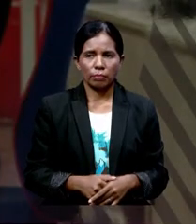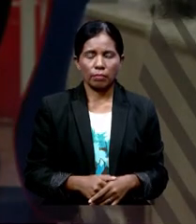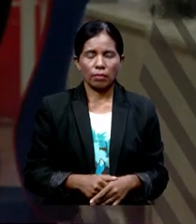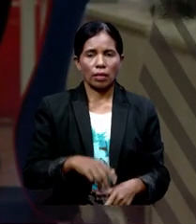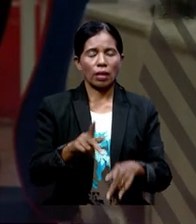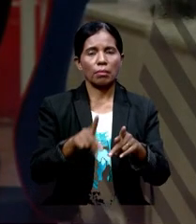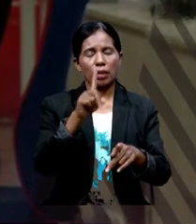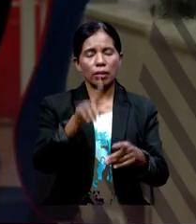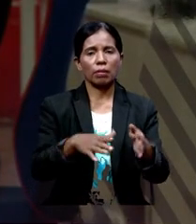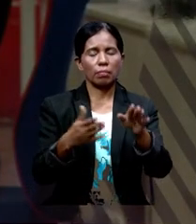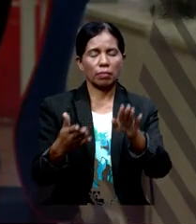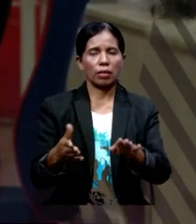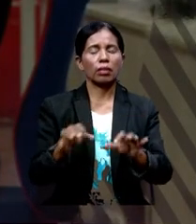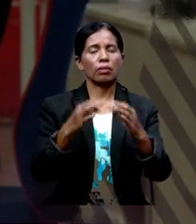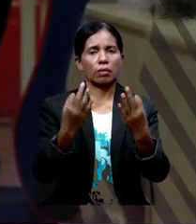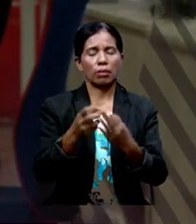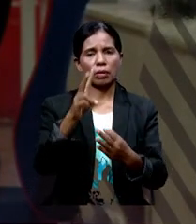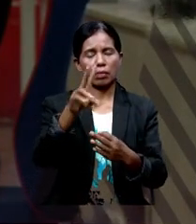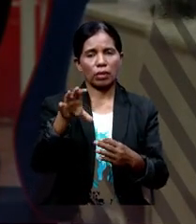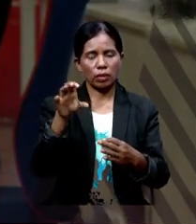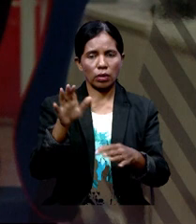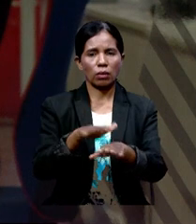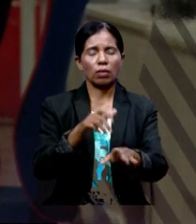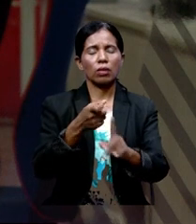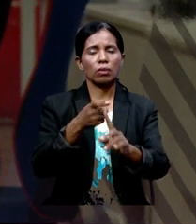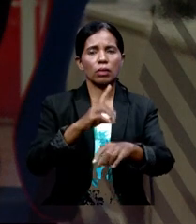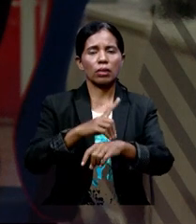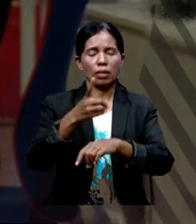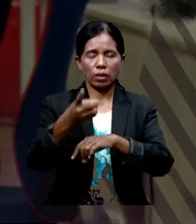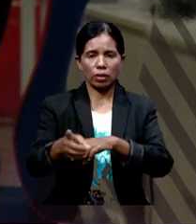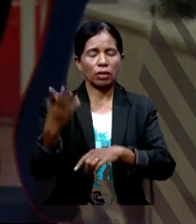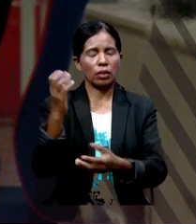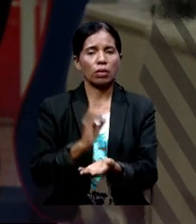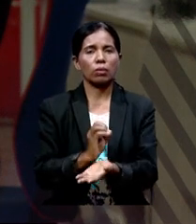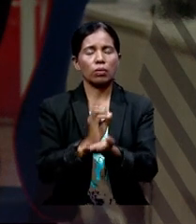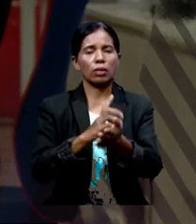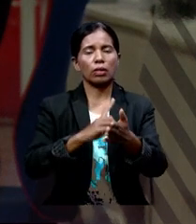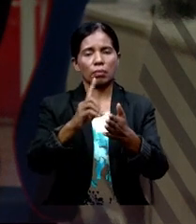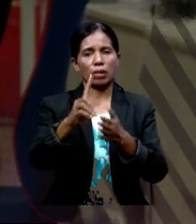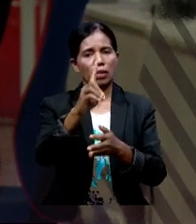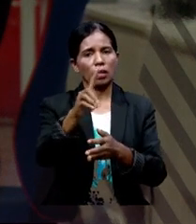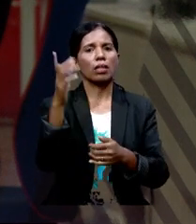E mai da mate no uma kaing atu surua resi na fetaru husi nunda saun iho e kusi semana ida liuba.